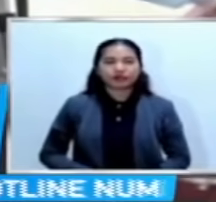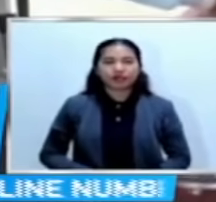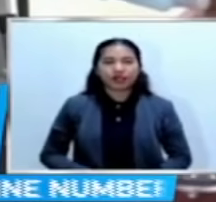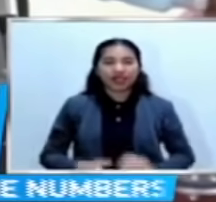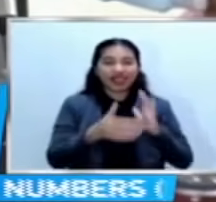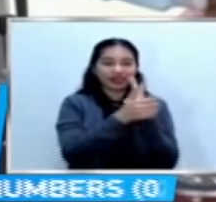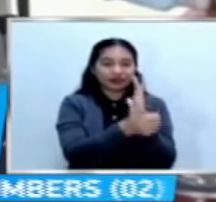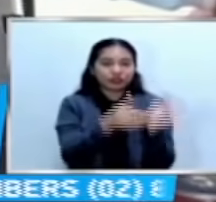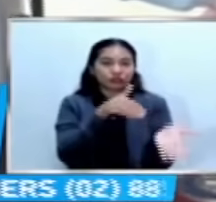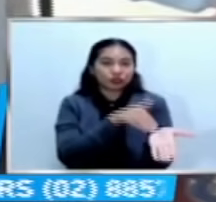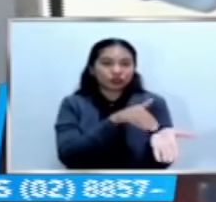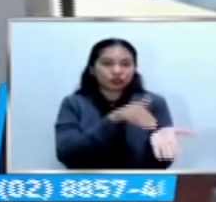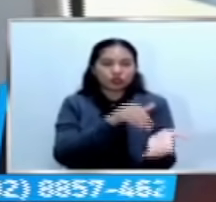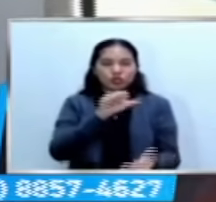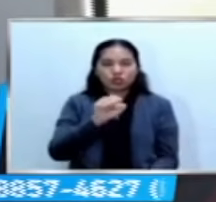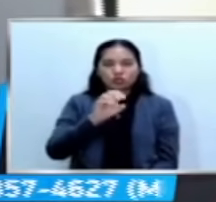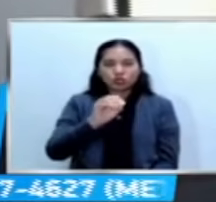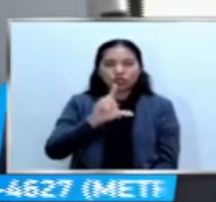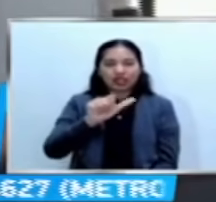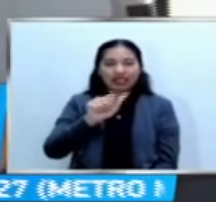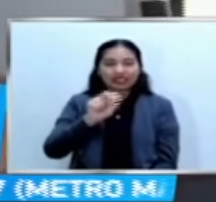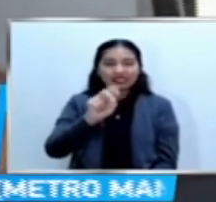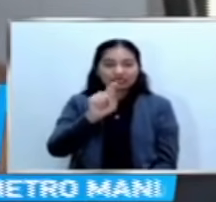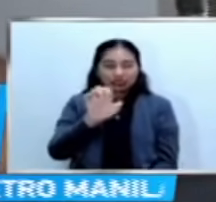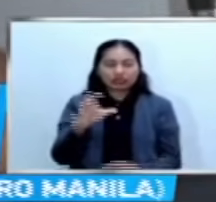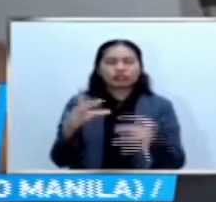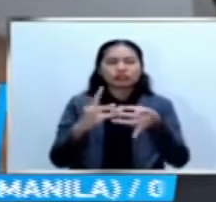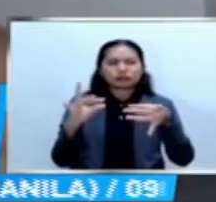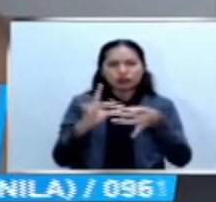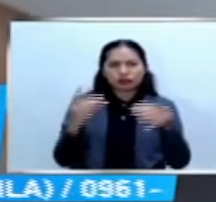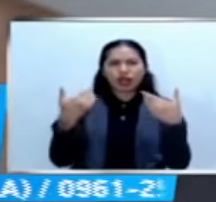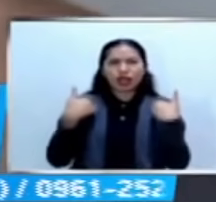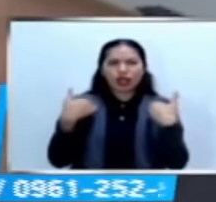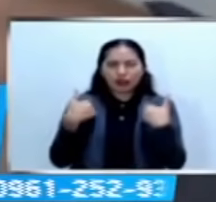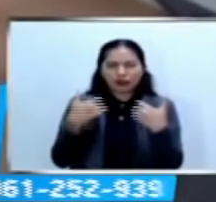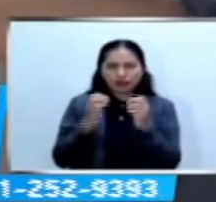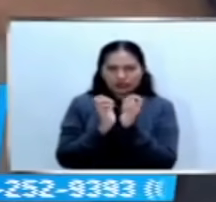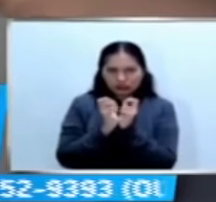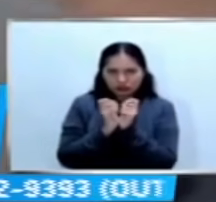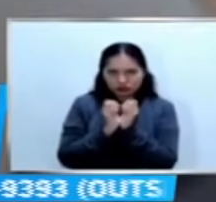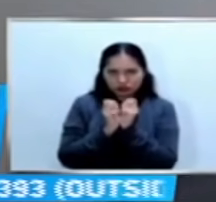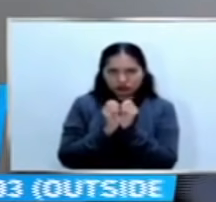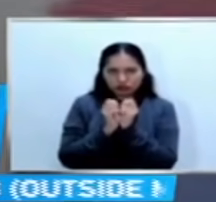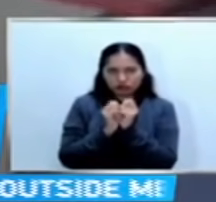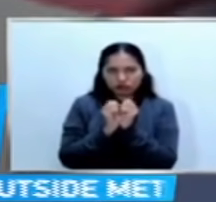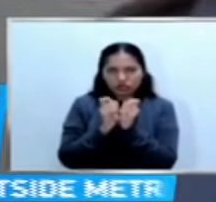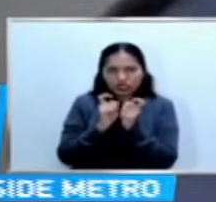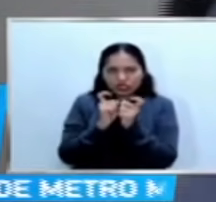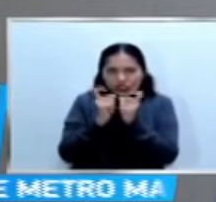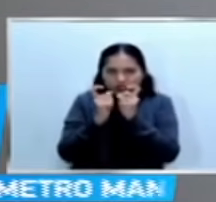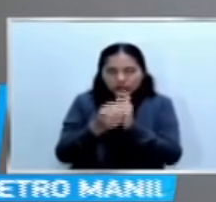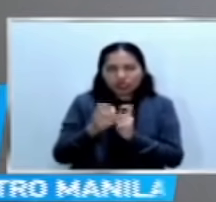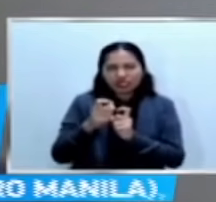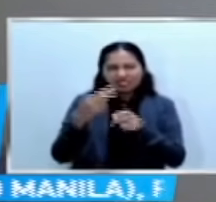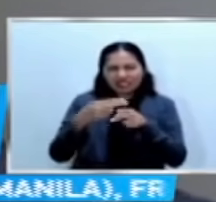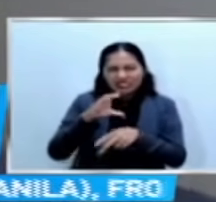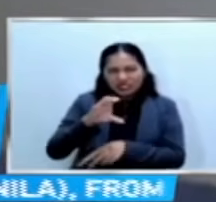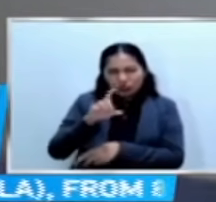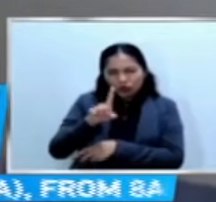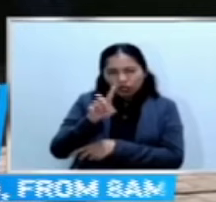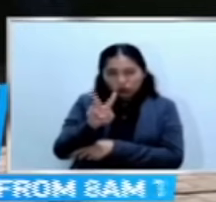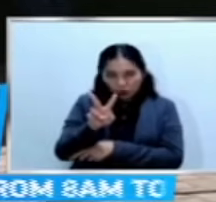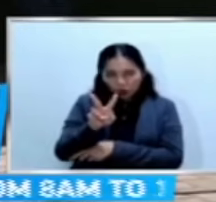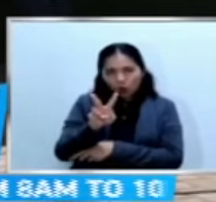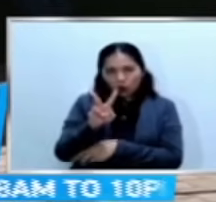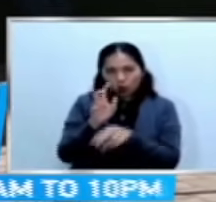Sulante, merong mutation ang C.1.2 variant na una na rin nakita sa mga kumalat na variant. Sa ngayon, maliit na porsyento pa lang ng